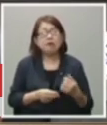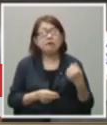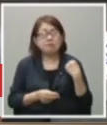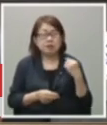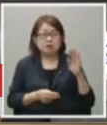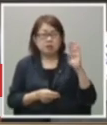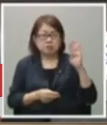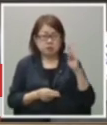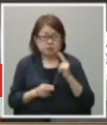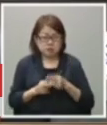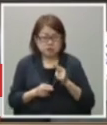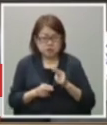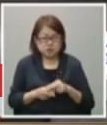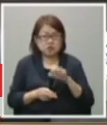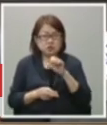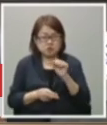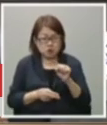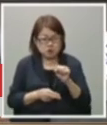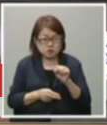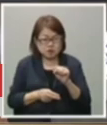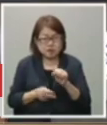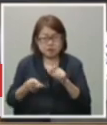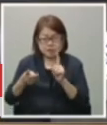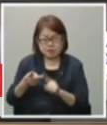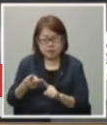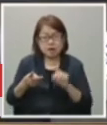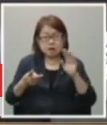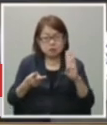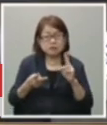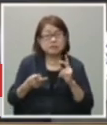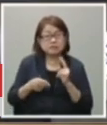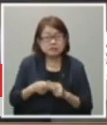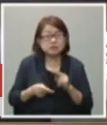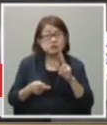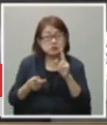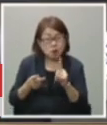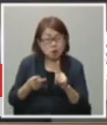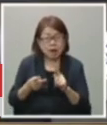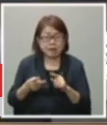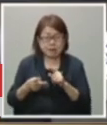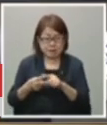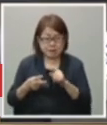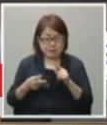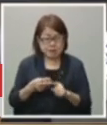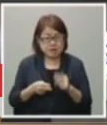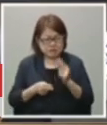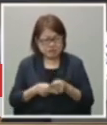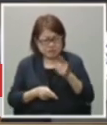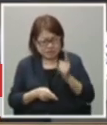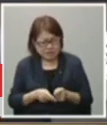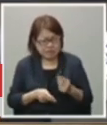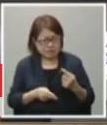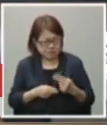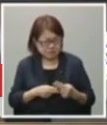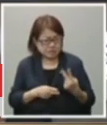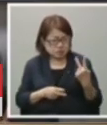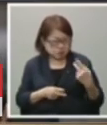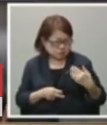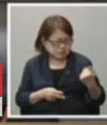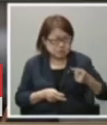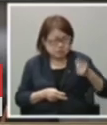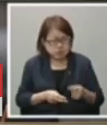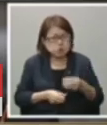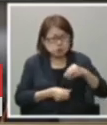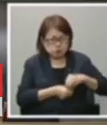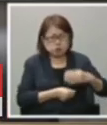ชื่อสอเสือกับขอไข่ครับชื่อจริงนามสกุลจริงอยู่ที่ผมครับแต่ว่าเนื่องจากท่านประธานชวนได้วางบรรทัดฐ